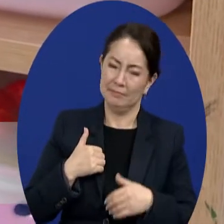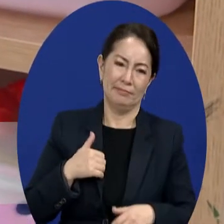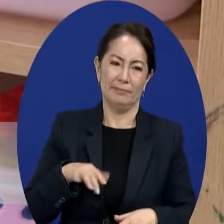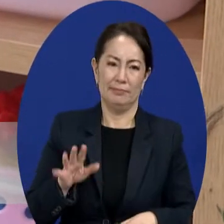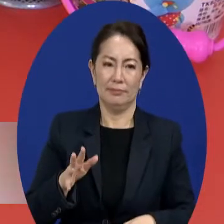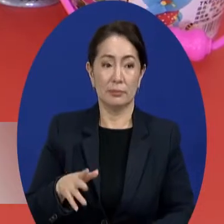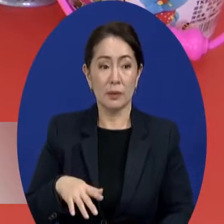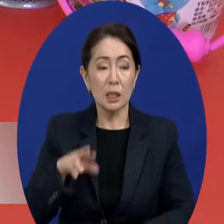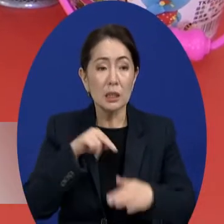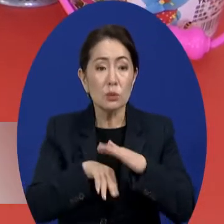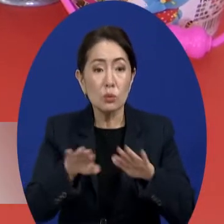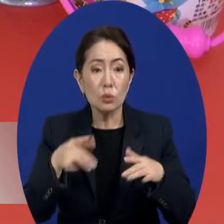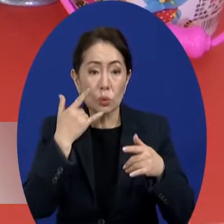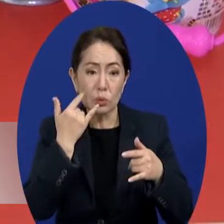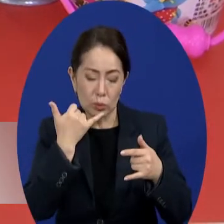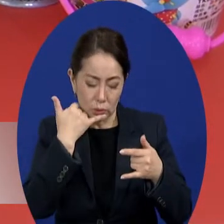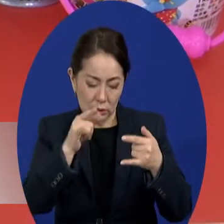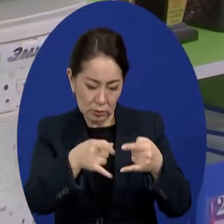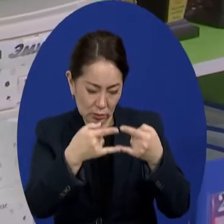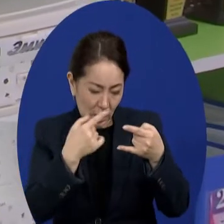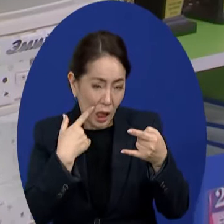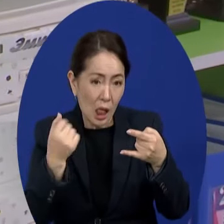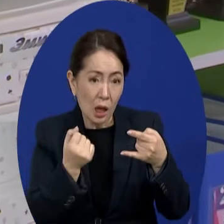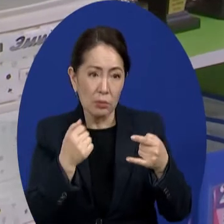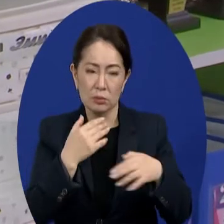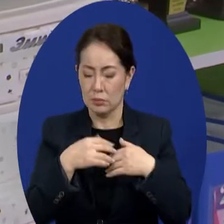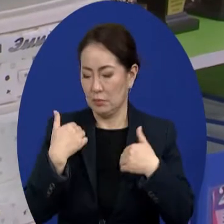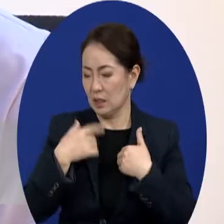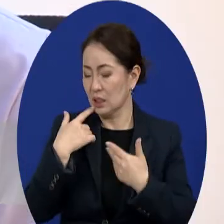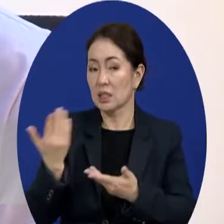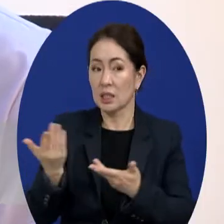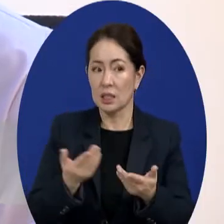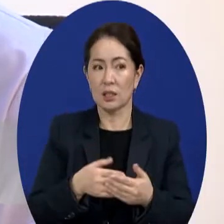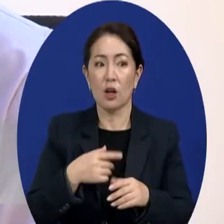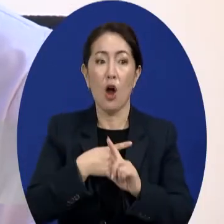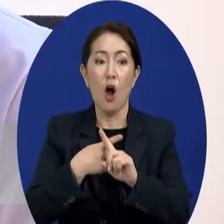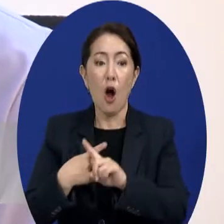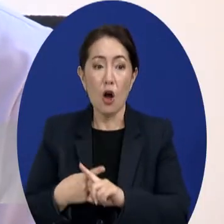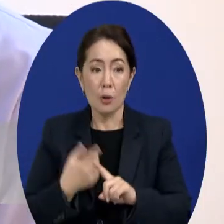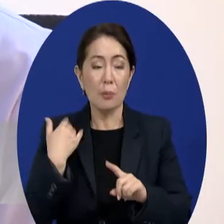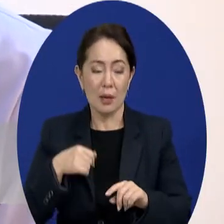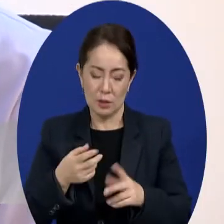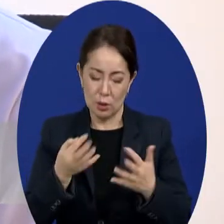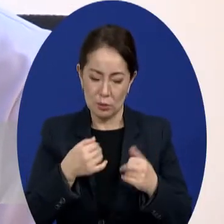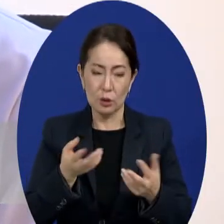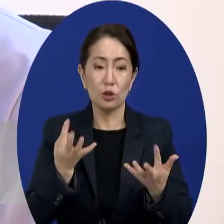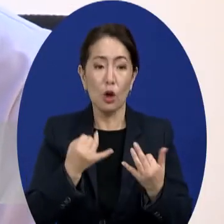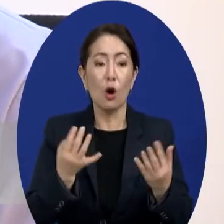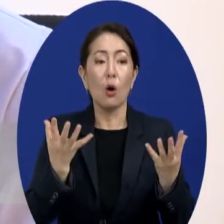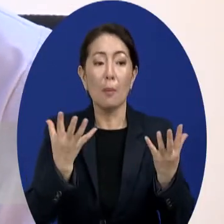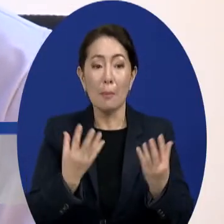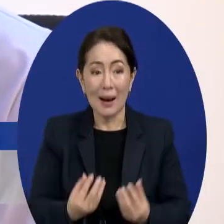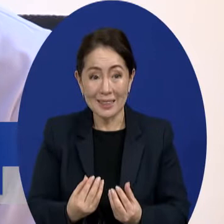Учир нь цэцэрлэгийн хүүхдүүд гар утас дэлгэцний хамааралтай болж байгааг багш ярьлаа. Хөл хориотой холбоотойгоор энэ тоо бол эрс буурсан. Яг